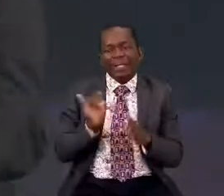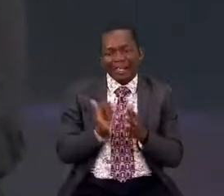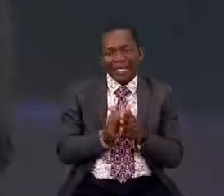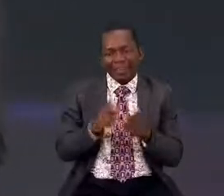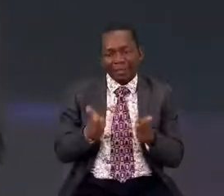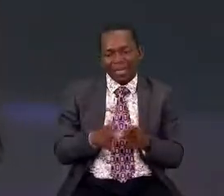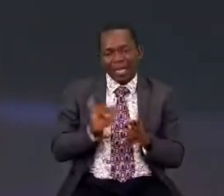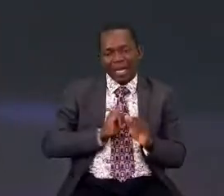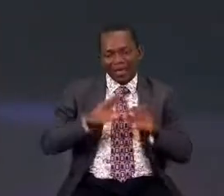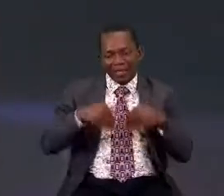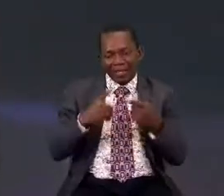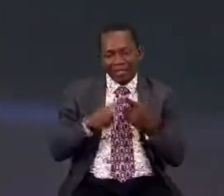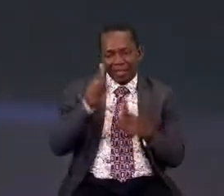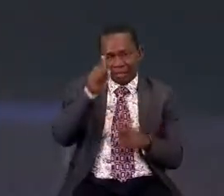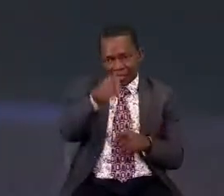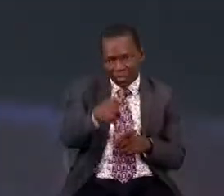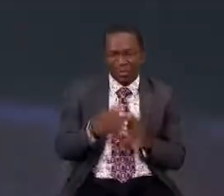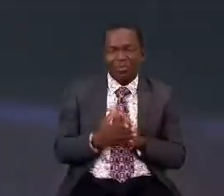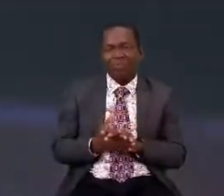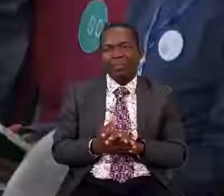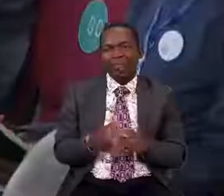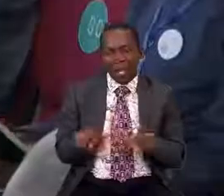Moïse. Il nous dit dans